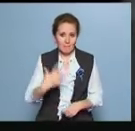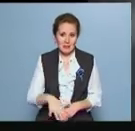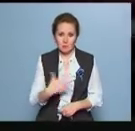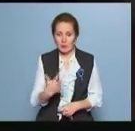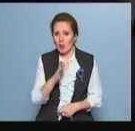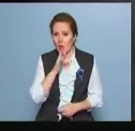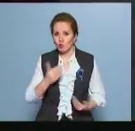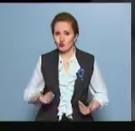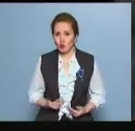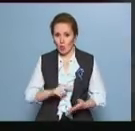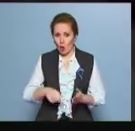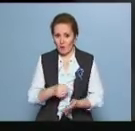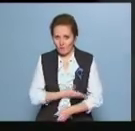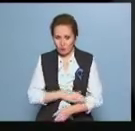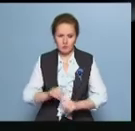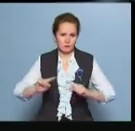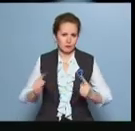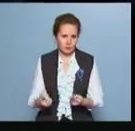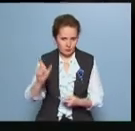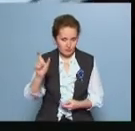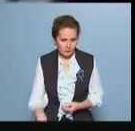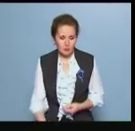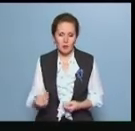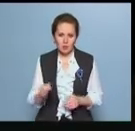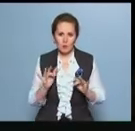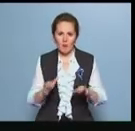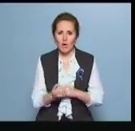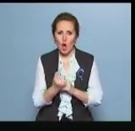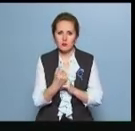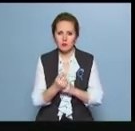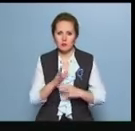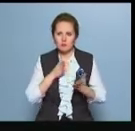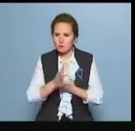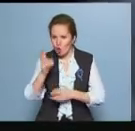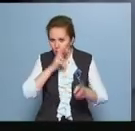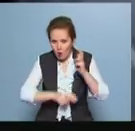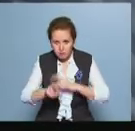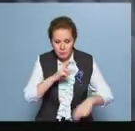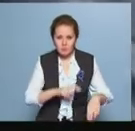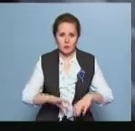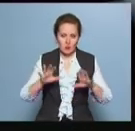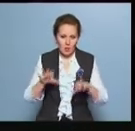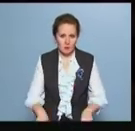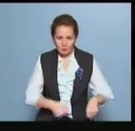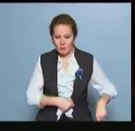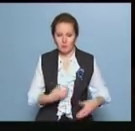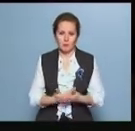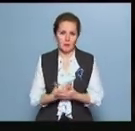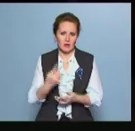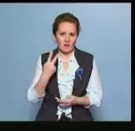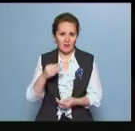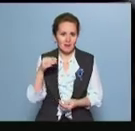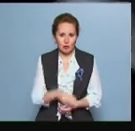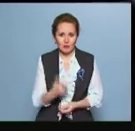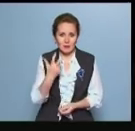Воткинска. Подозреваемый задержан. Правоохранители провели 11 обысков. В ходе оперативных мероприятий было изъято 2300 литров коньяка,